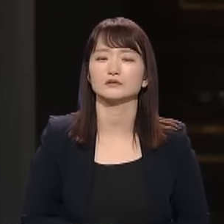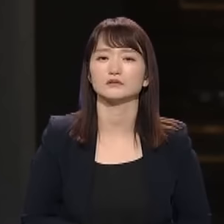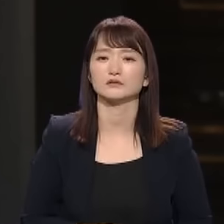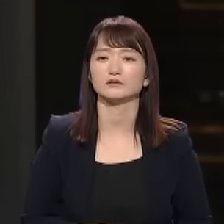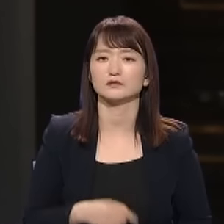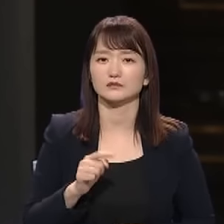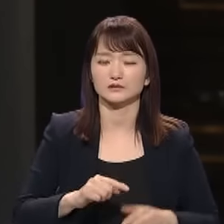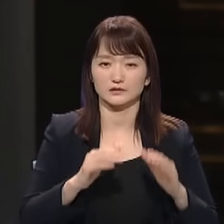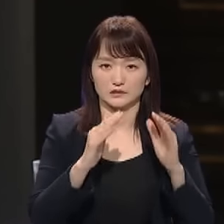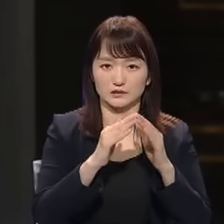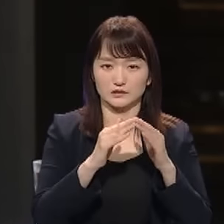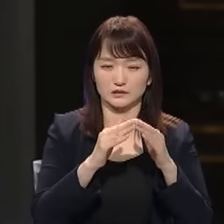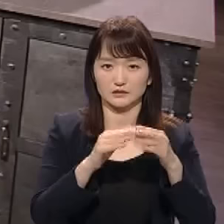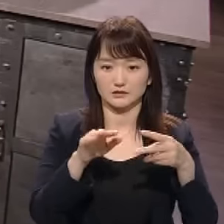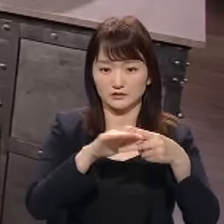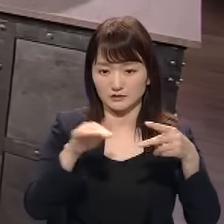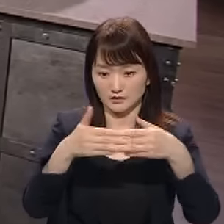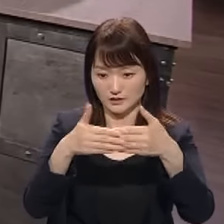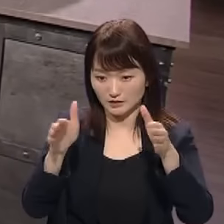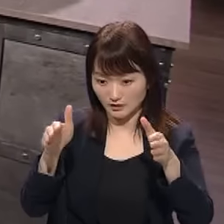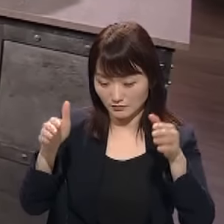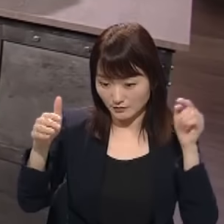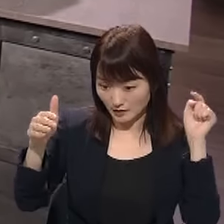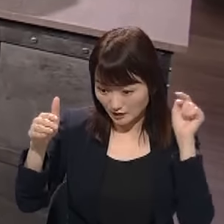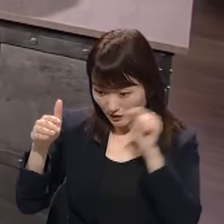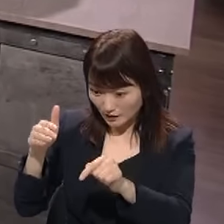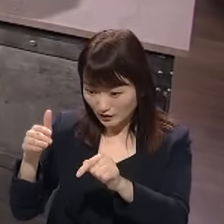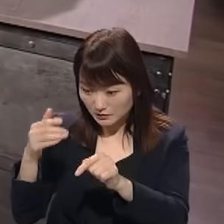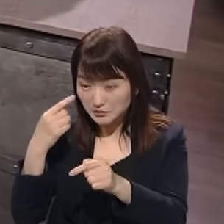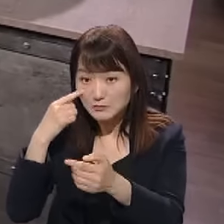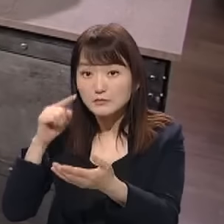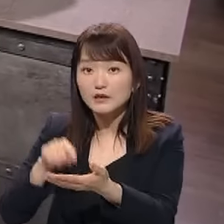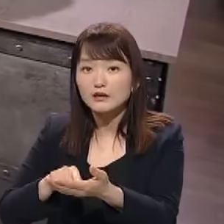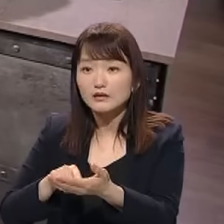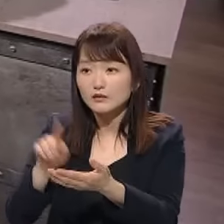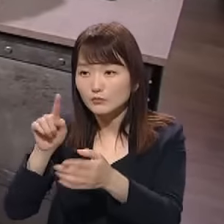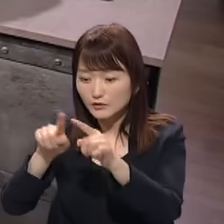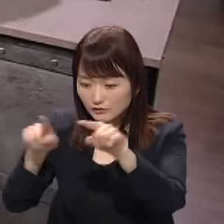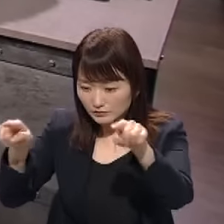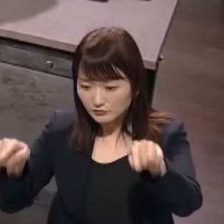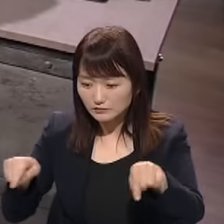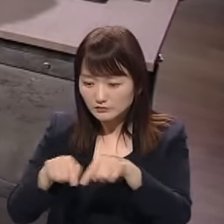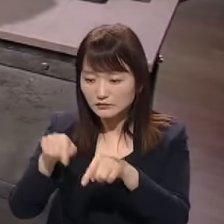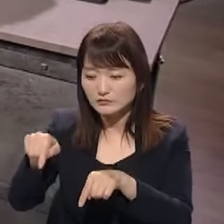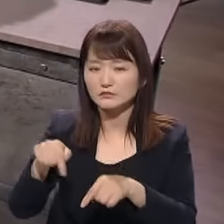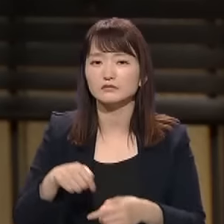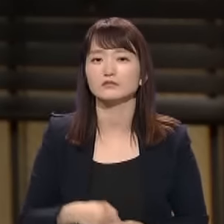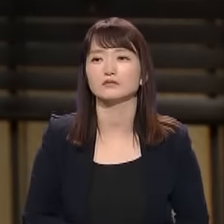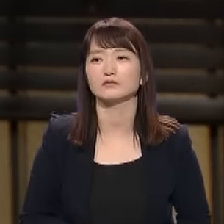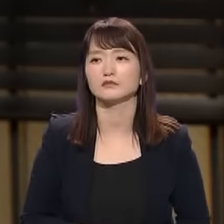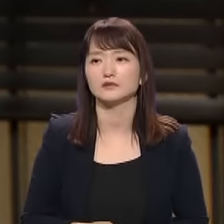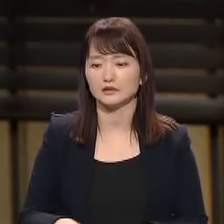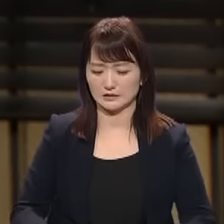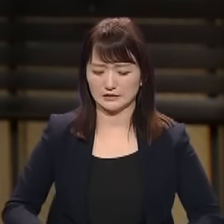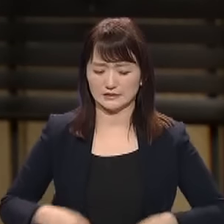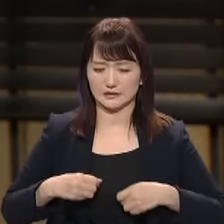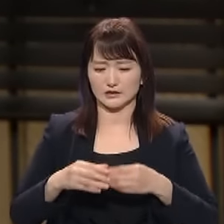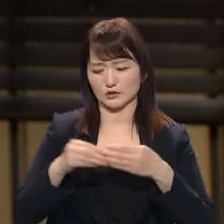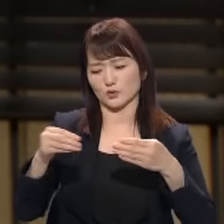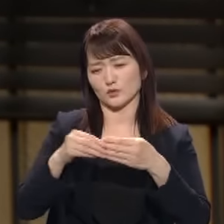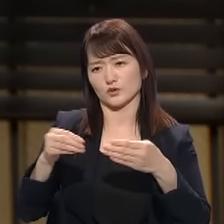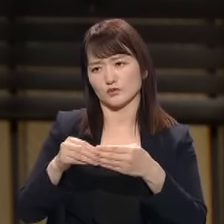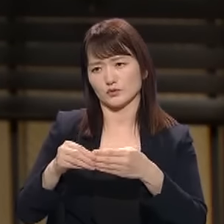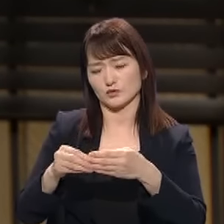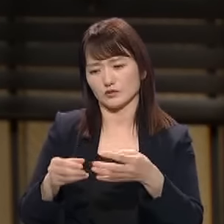그 집의 다락방에서 출동했던 경찰이 찾아낸 것은 정체물을 상자였습니다. 예. 그리고 그 상자 안에는 이불과 솜가지 같은